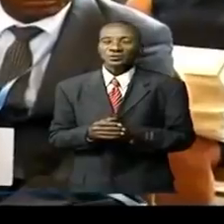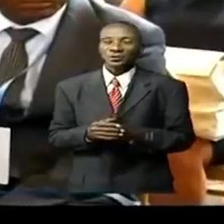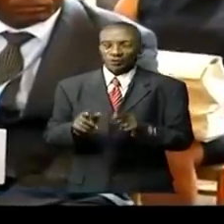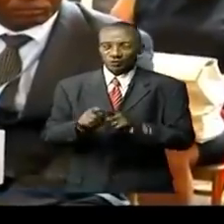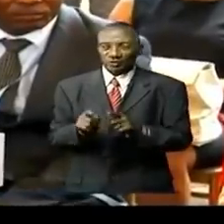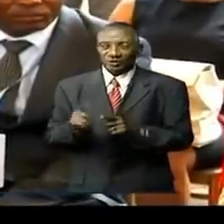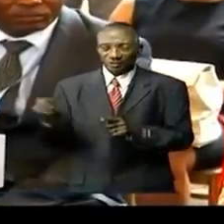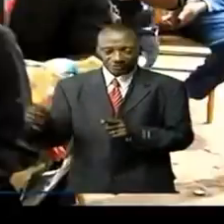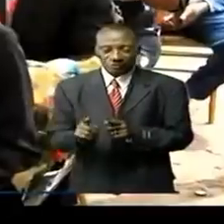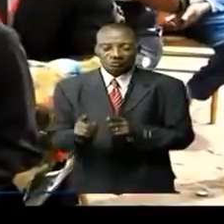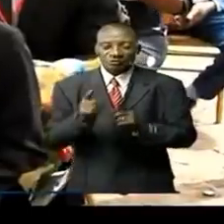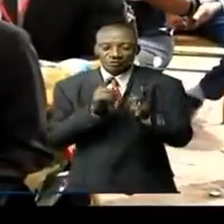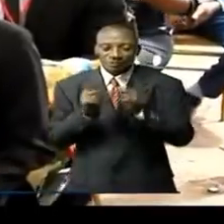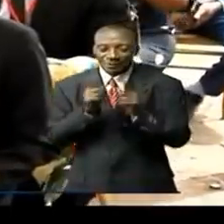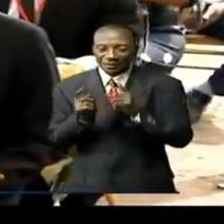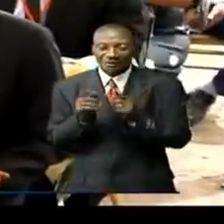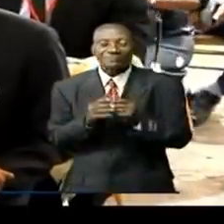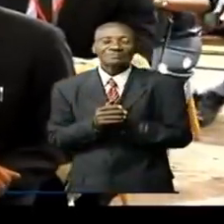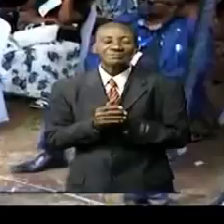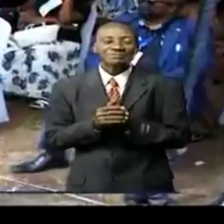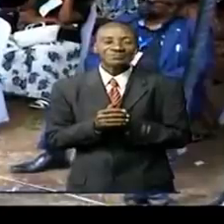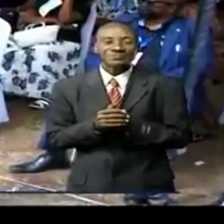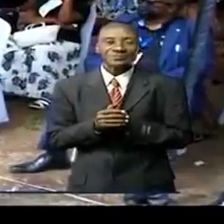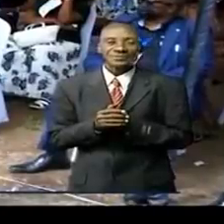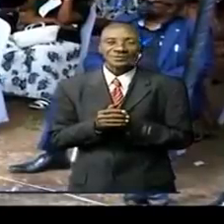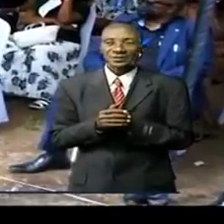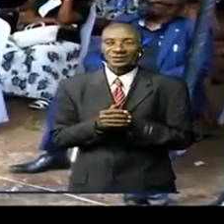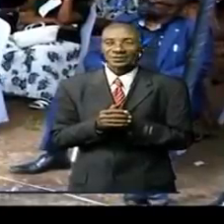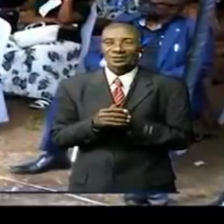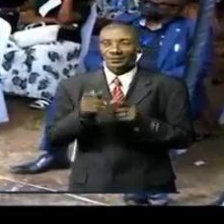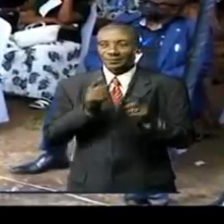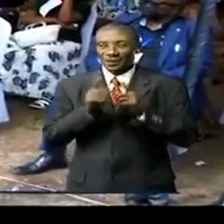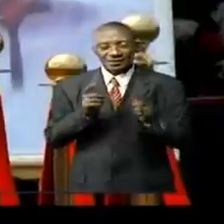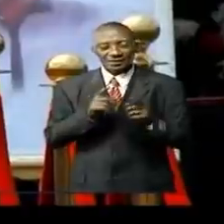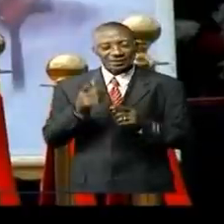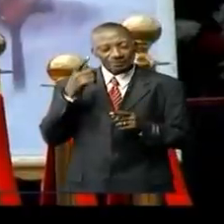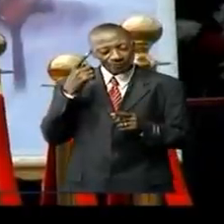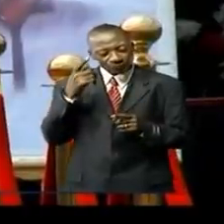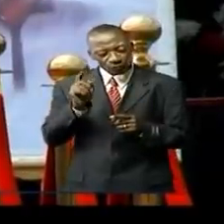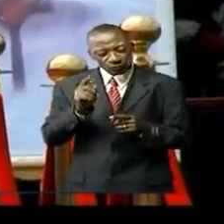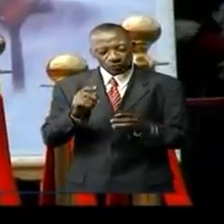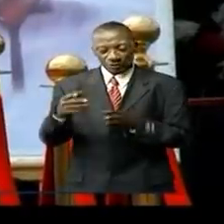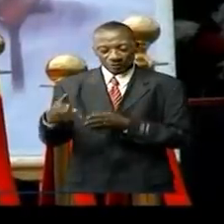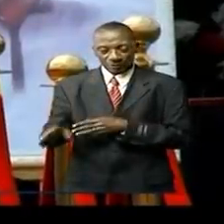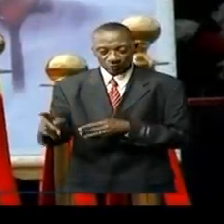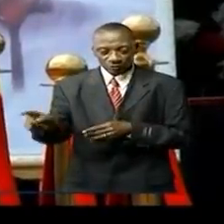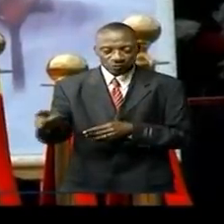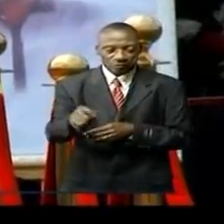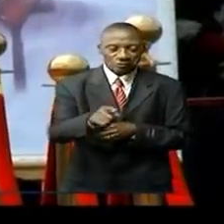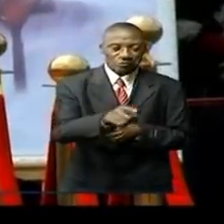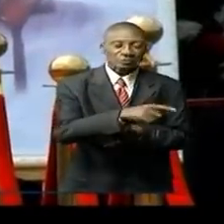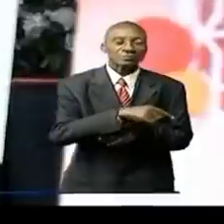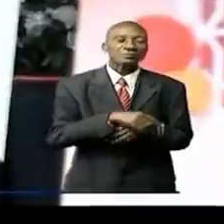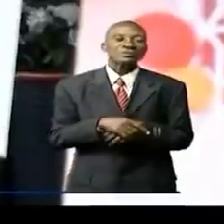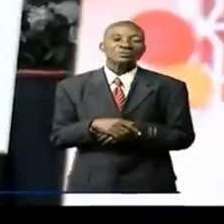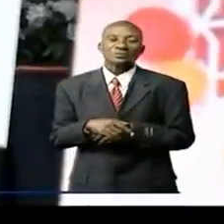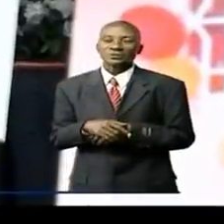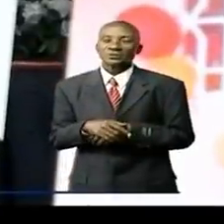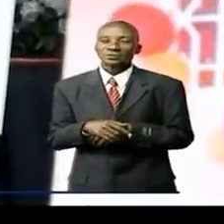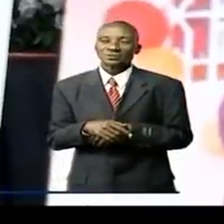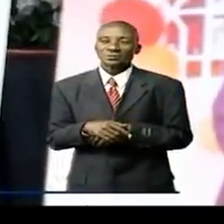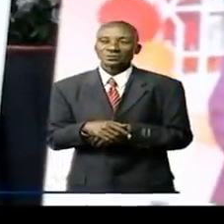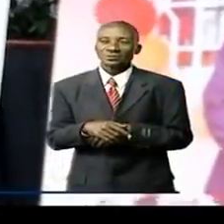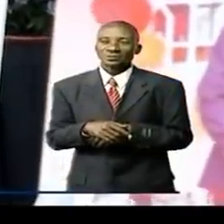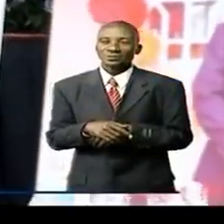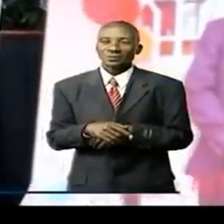Katala, décédé à l'âge de 53 ans, son épouse Bibiche Dissosa, à 43 ans, et de tous leurs 6 enfants,